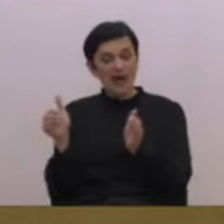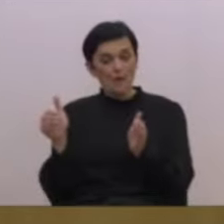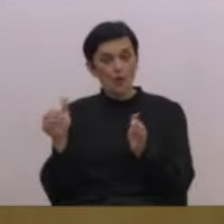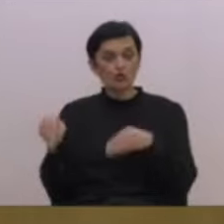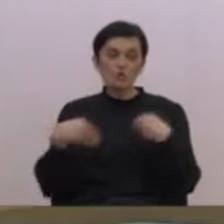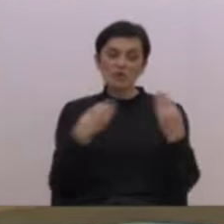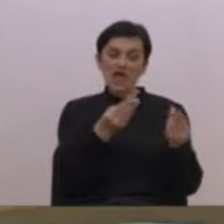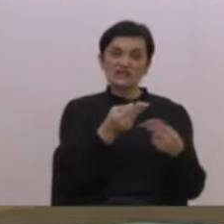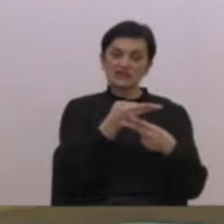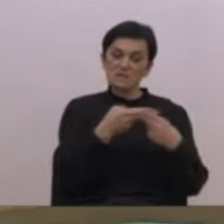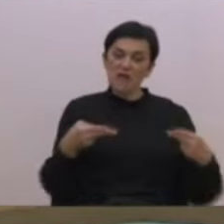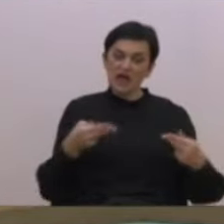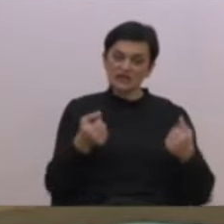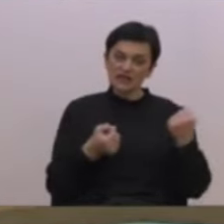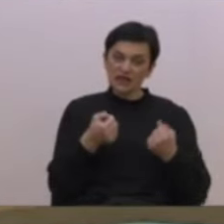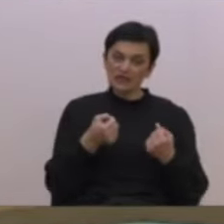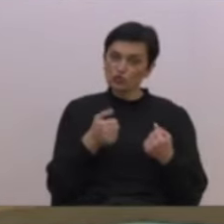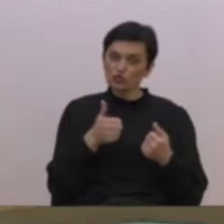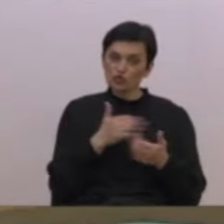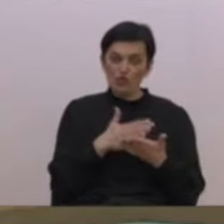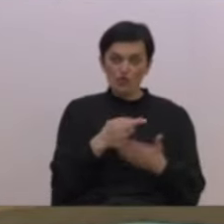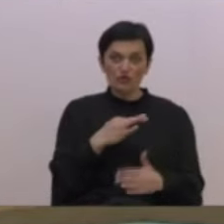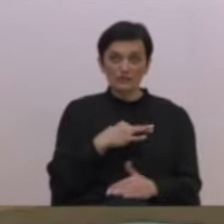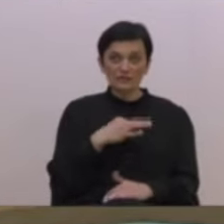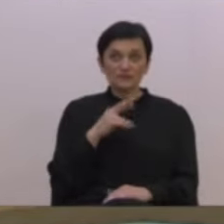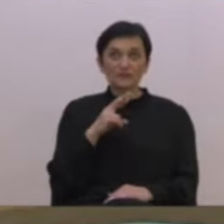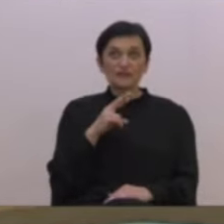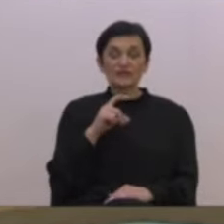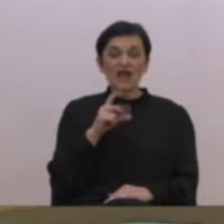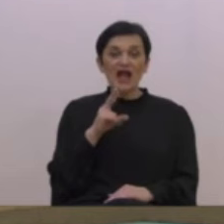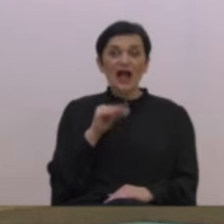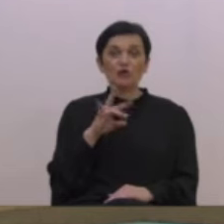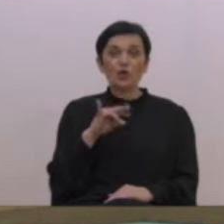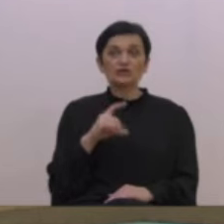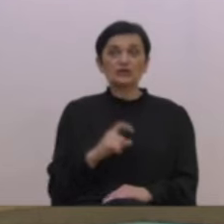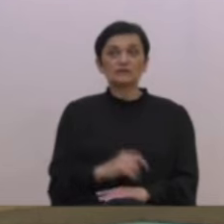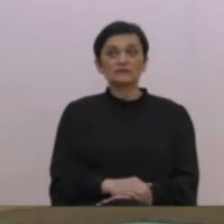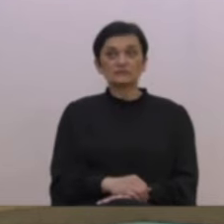მითხრა, მადლობა. ხათია დეკანოვიც.